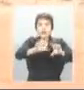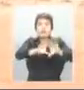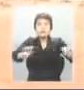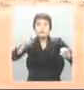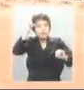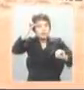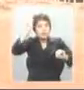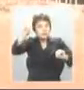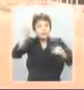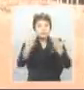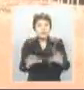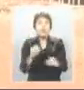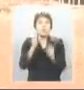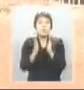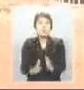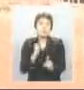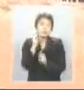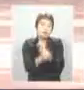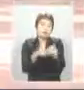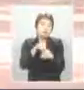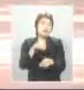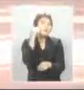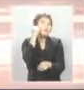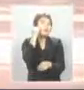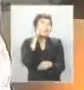ใหญ่ต่กตออาศัยในบ้านเกืบทั้งหมด